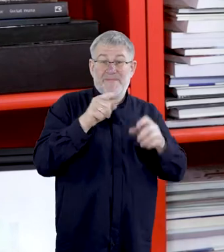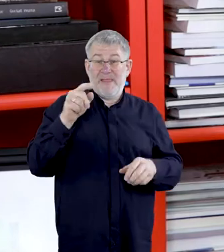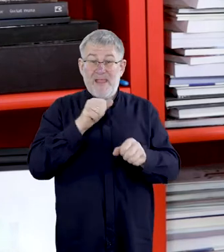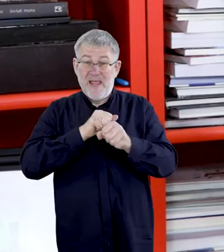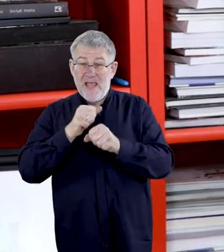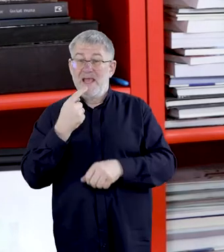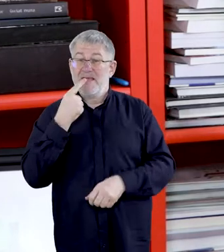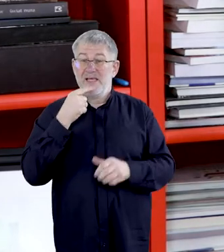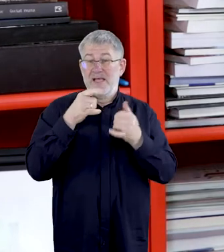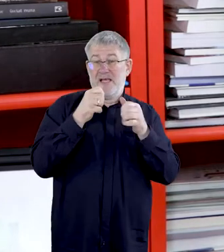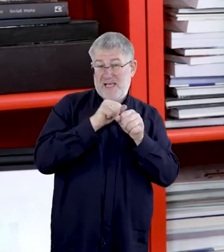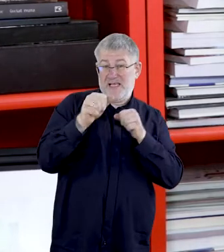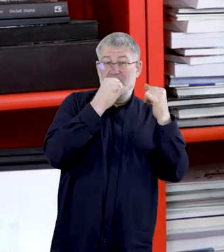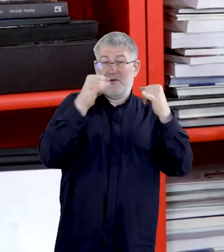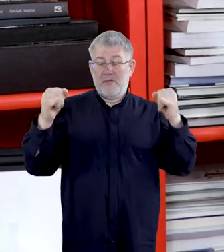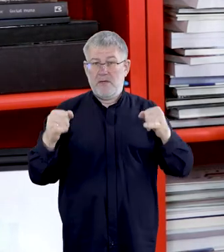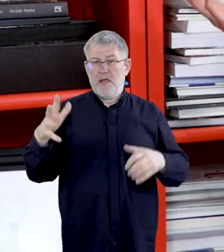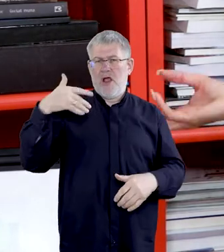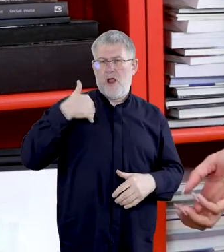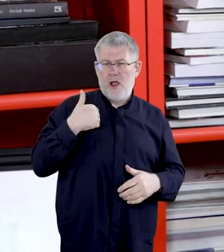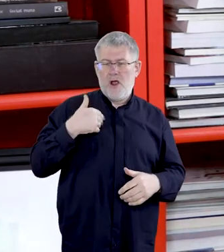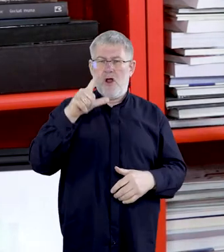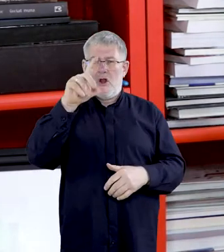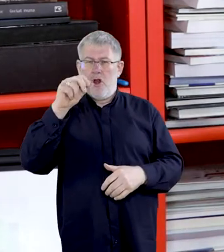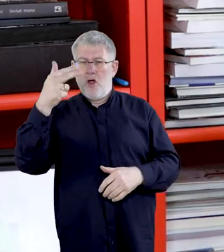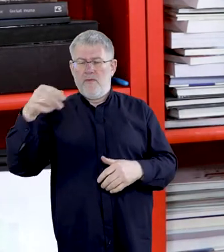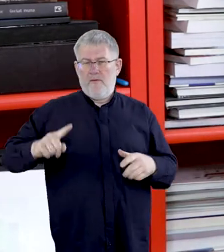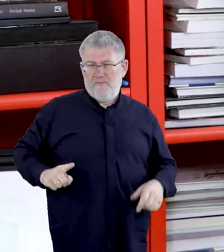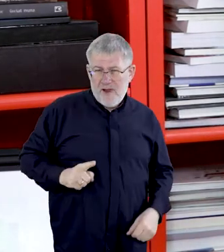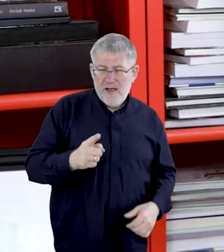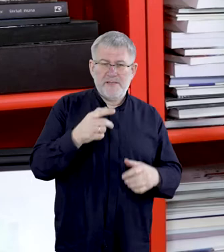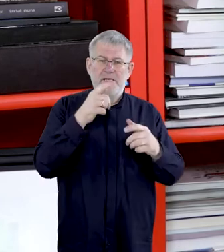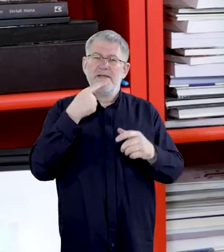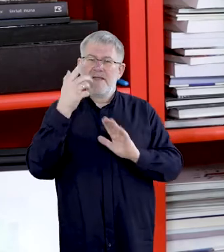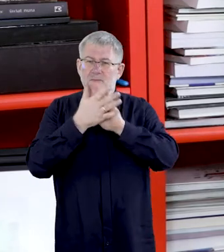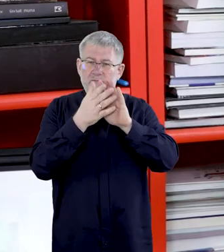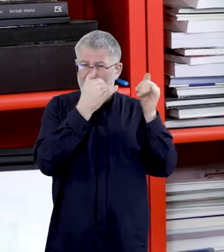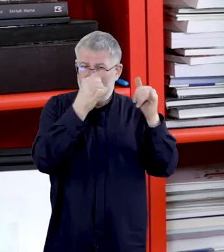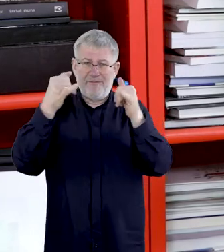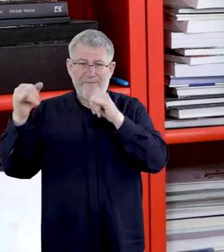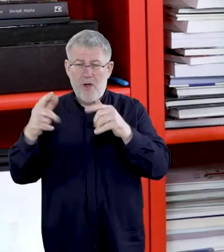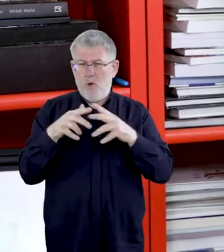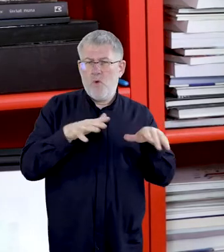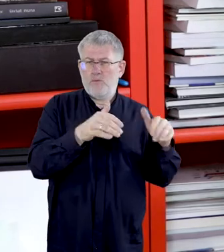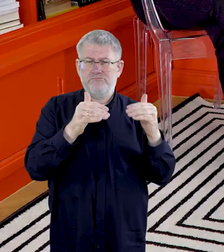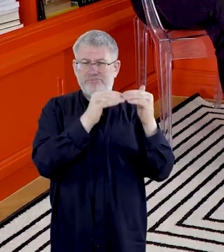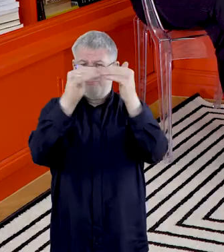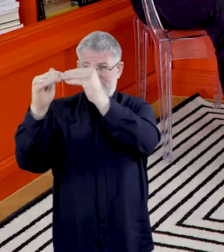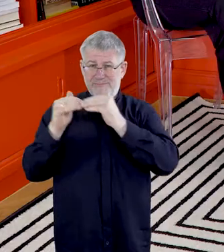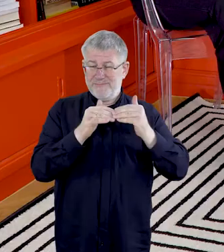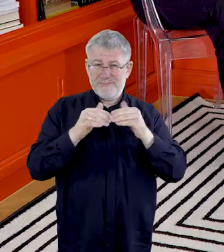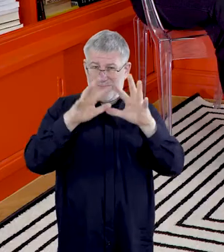zróżnicowany, czyli w Londynie, we Francji tak. Ten język migowy jest inny, on nie jest uniwersalny dla wszystkich